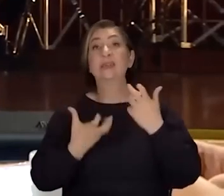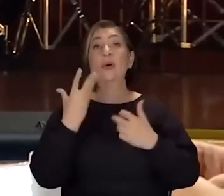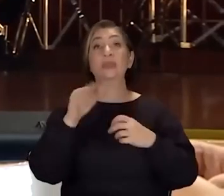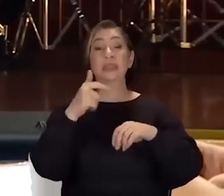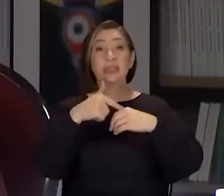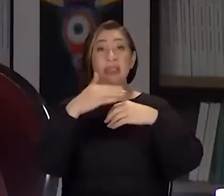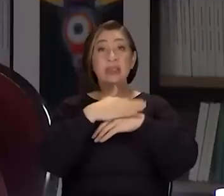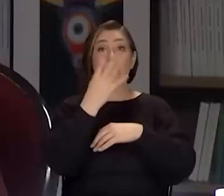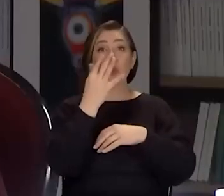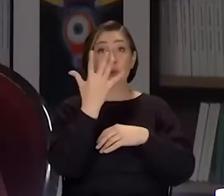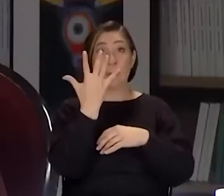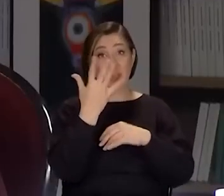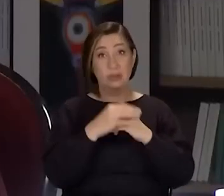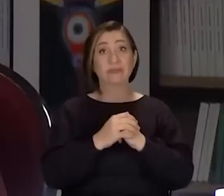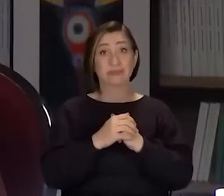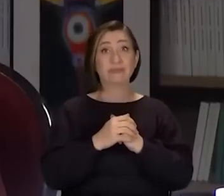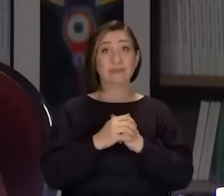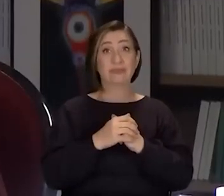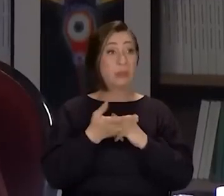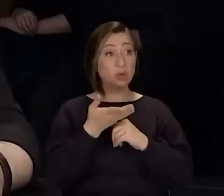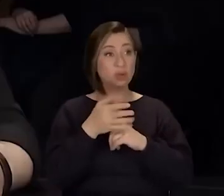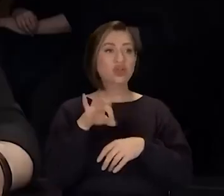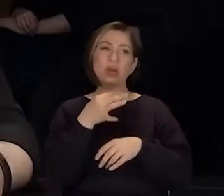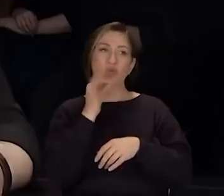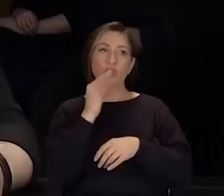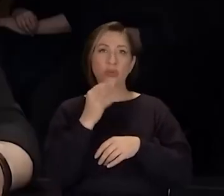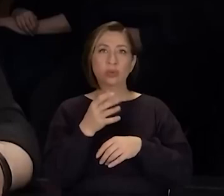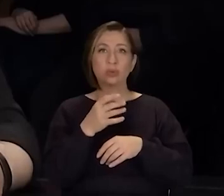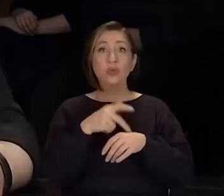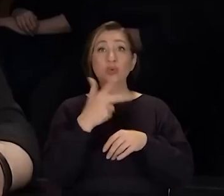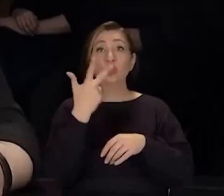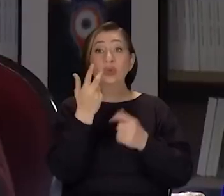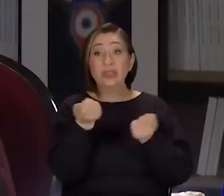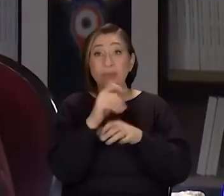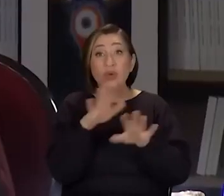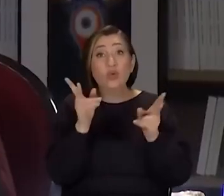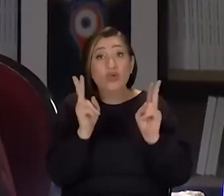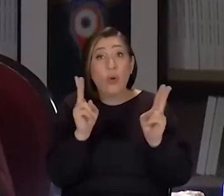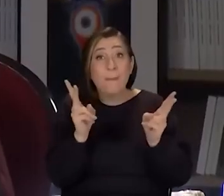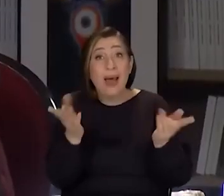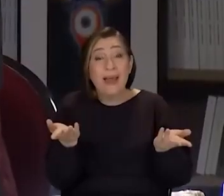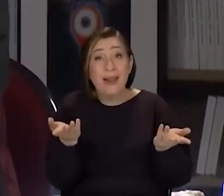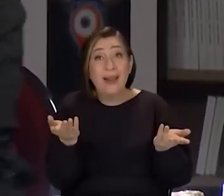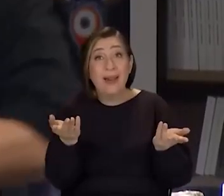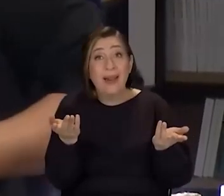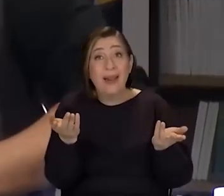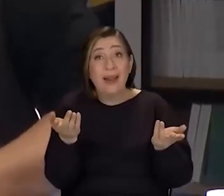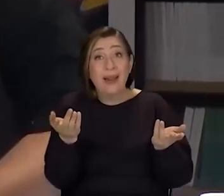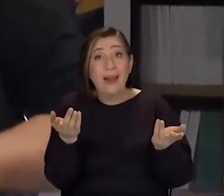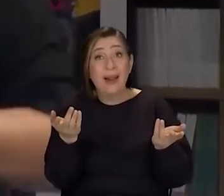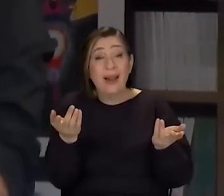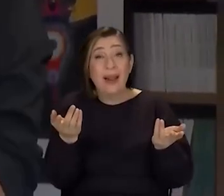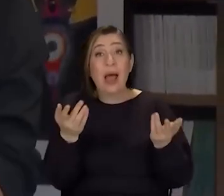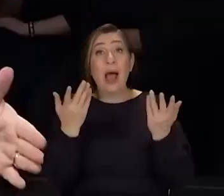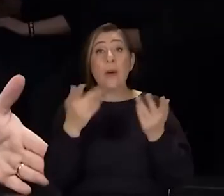Saat 4.30'da falan. Tabii. Işte. Evet. Ne yapıyorsun? Çay içiyorsun. Abi 3'te işim bitiyor. Bu çok normal bir şey aslında yani. Hani